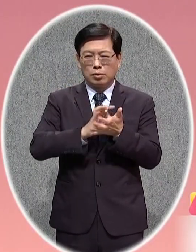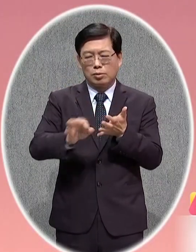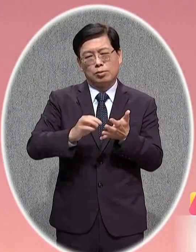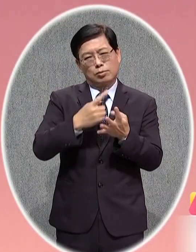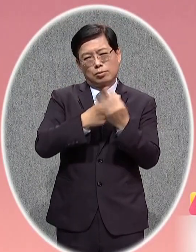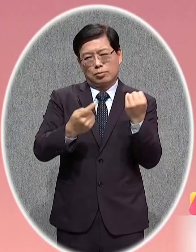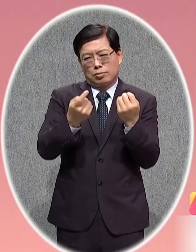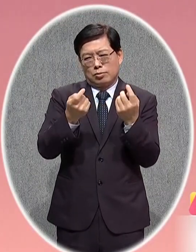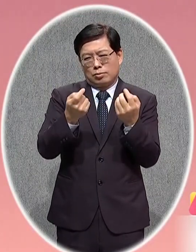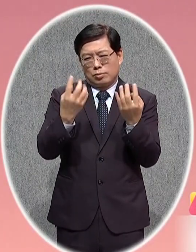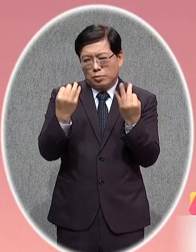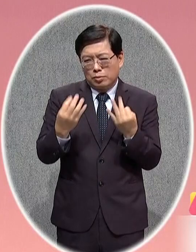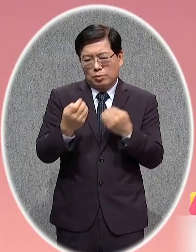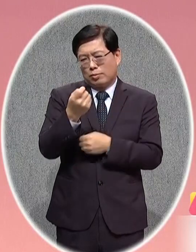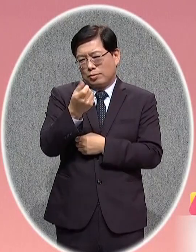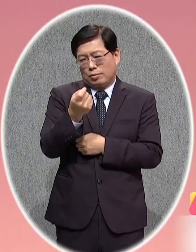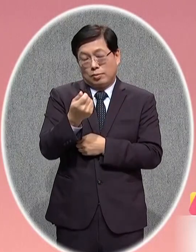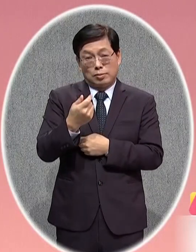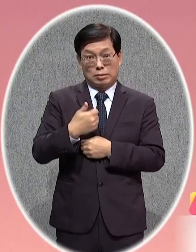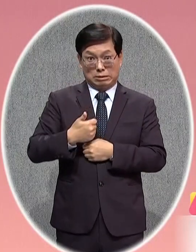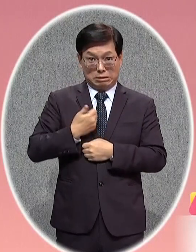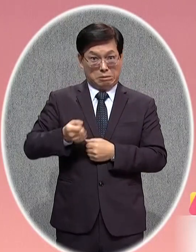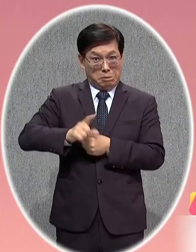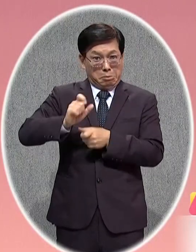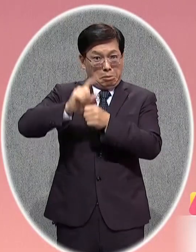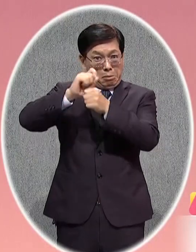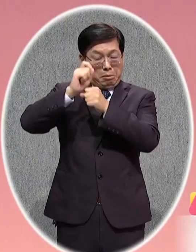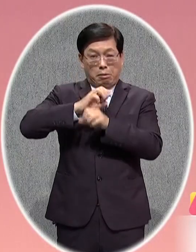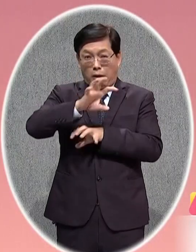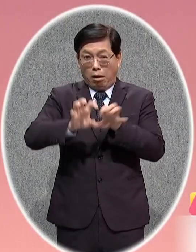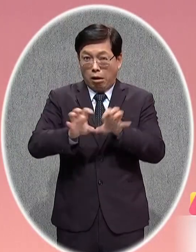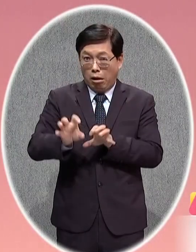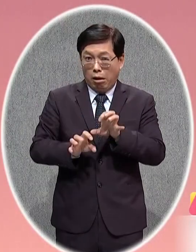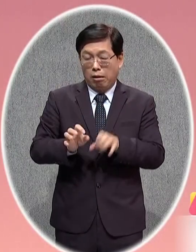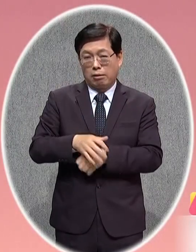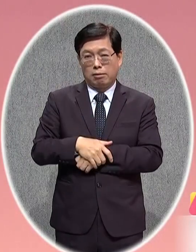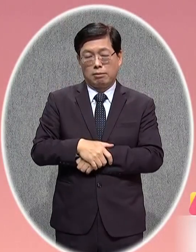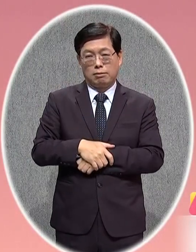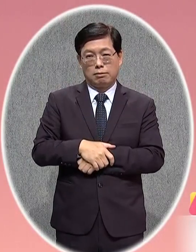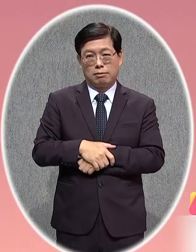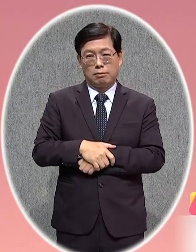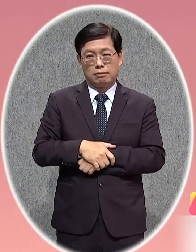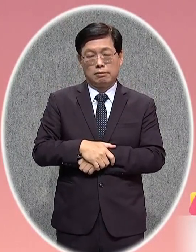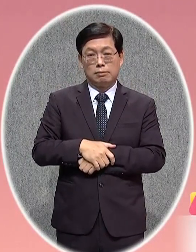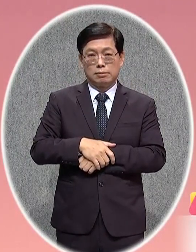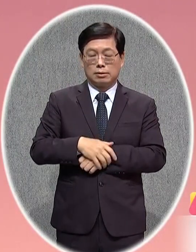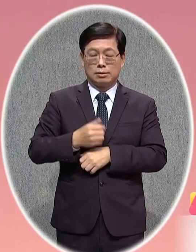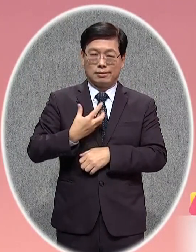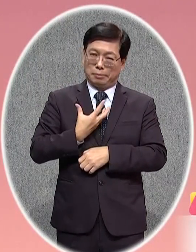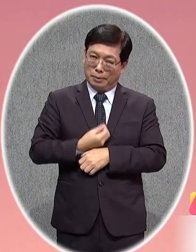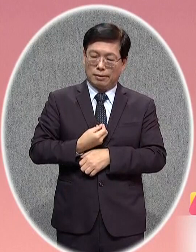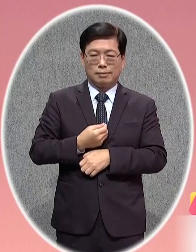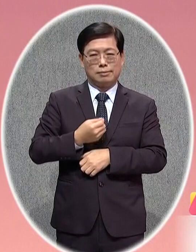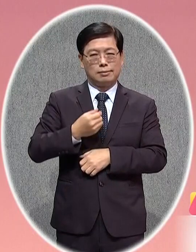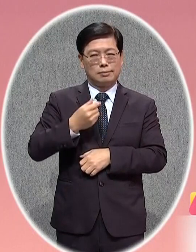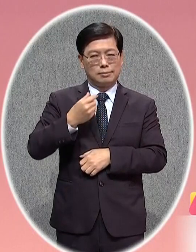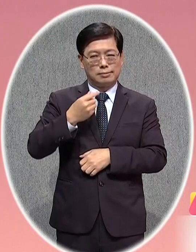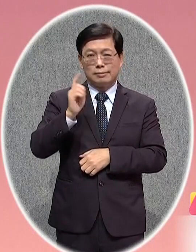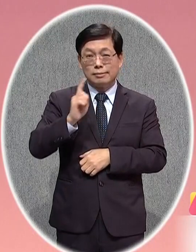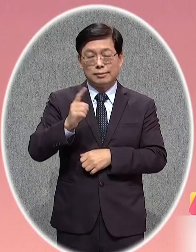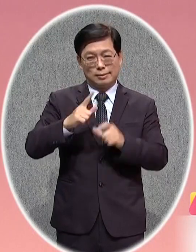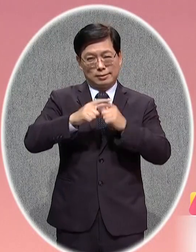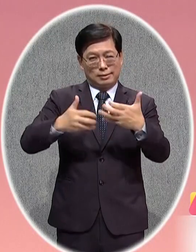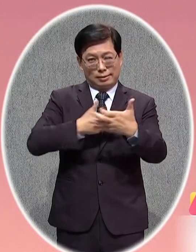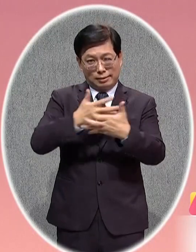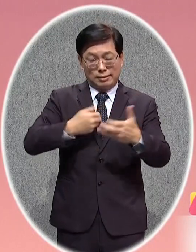数，然后你可以进行无限多种组合的结果。而难过的事情是，我们的大